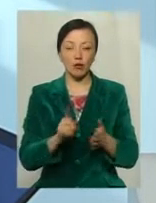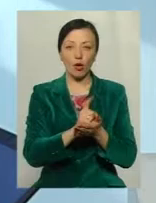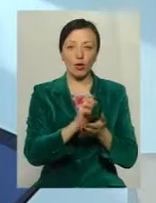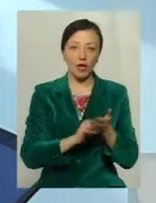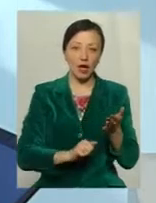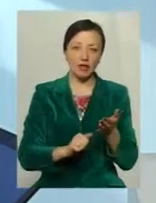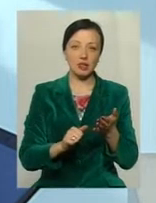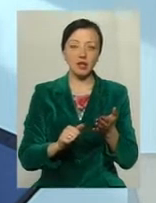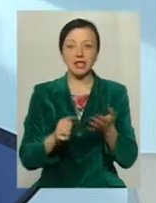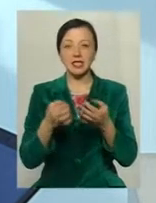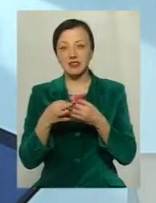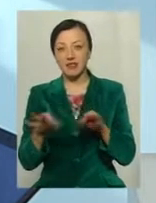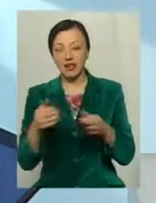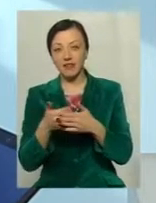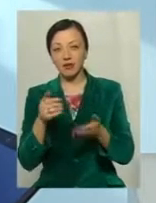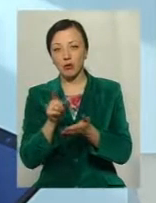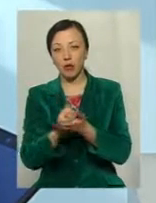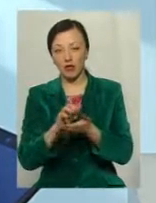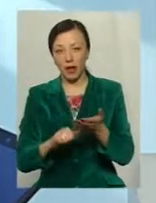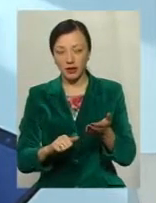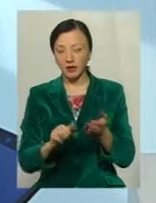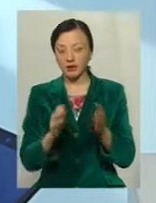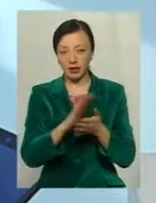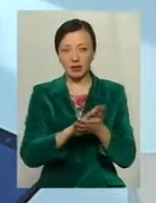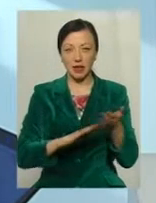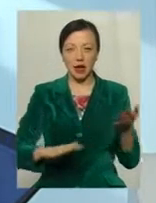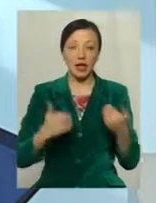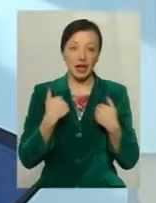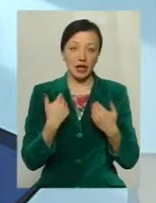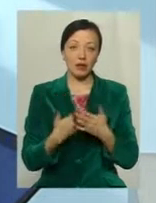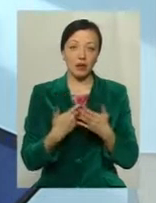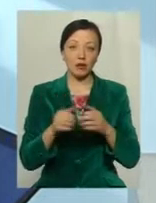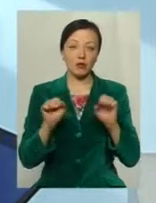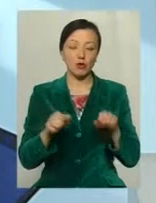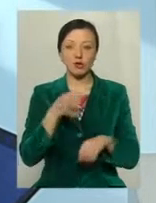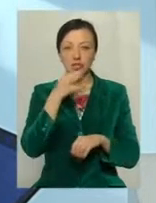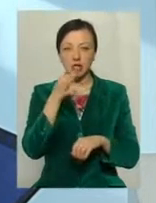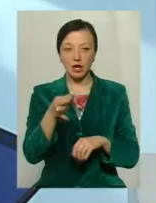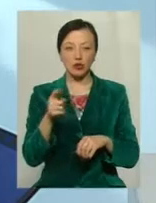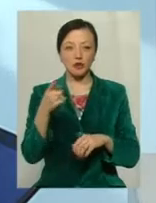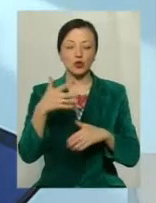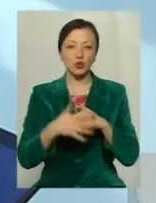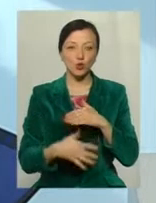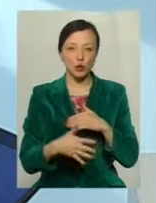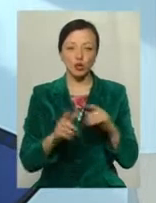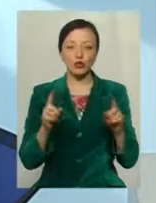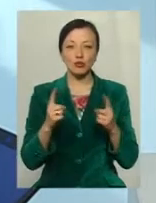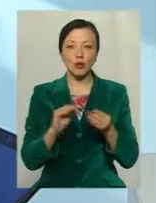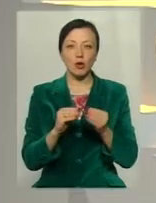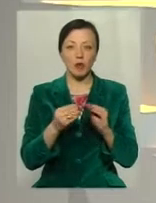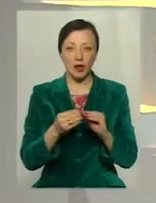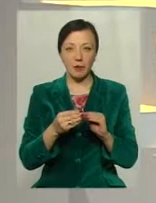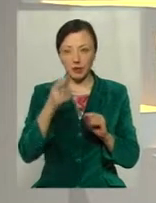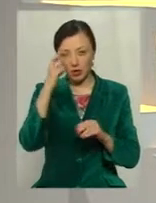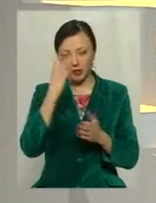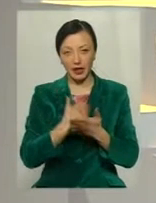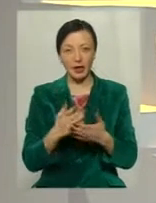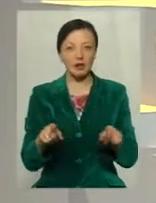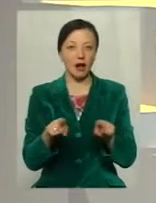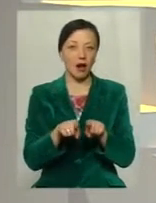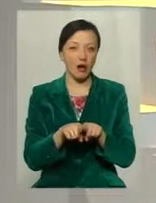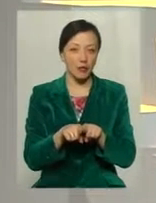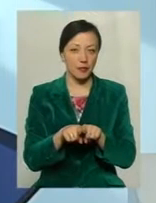важко зробити. І тому я говорю, я можу вам сказати, що проблема, і я знову вертаюся до того, це в першу чергу уряд. На рівні обласному ніхто не